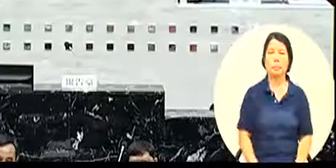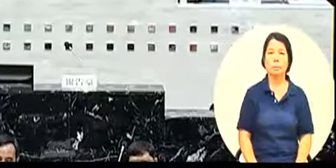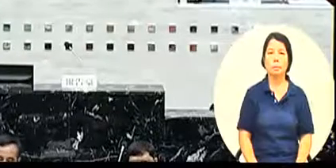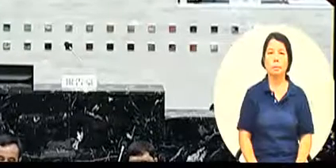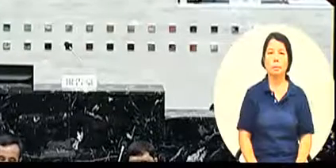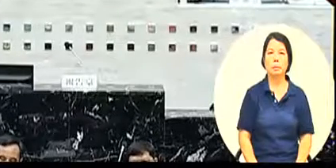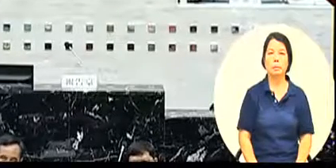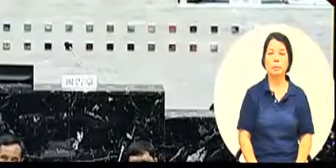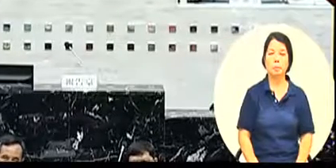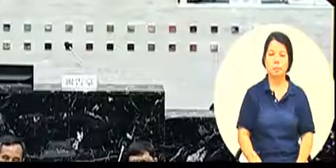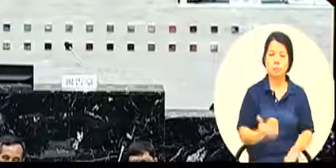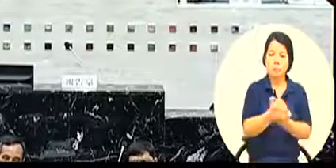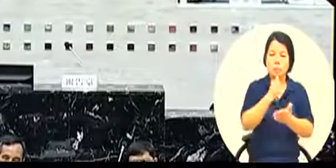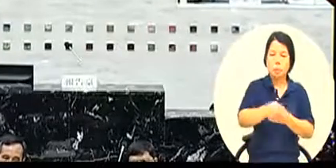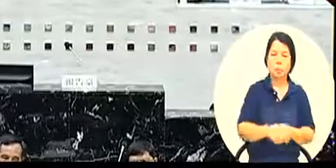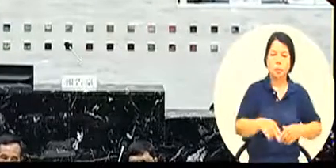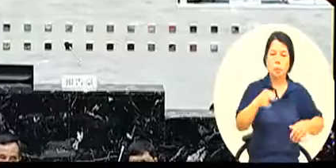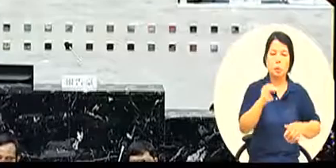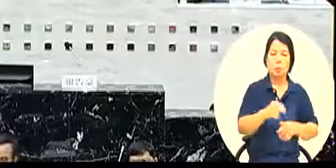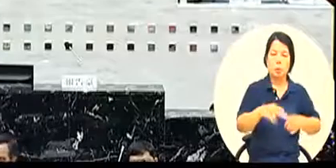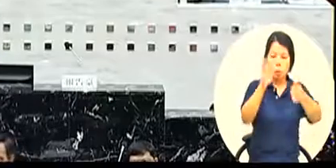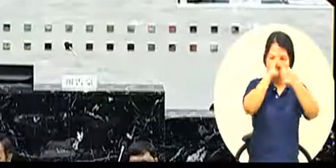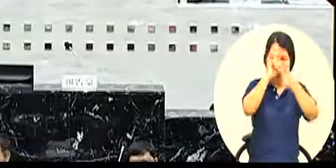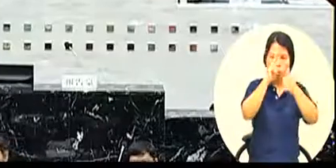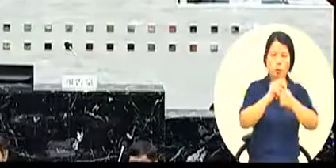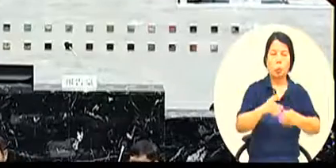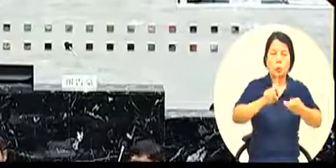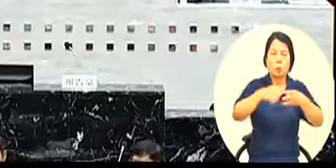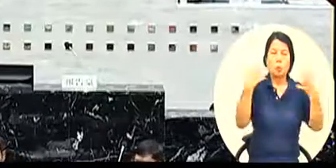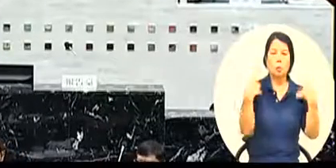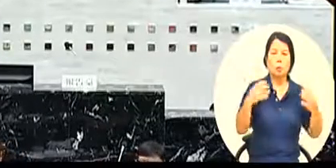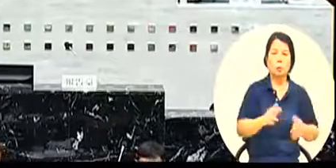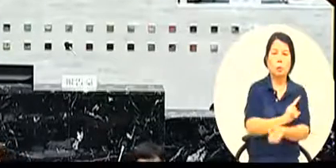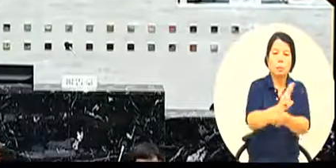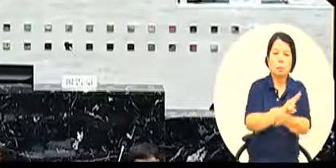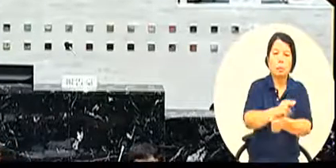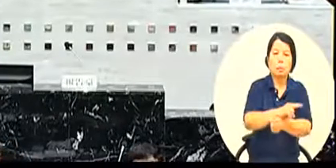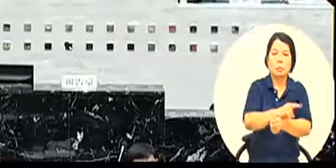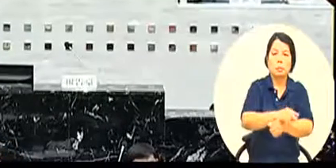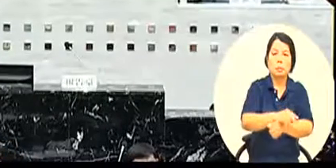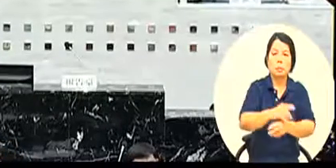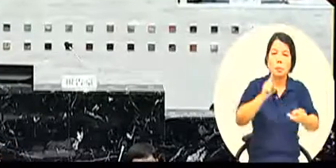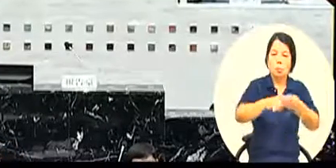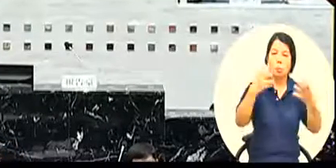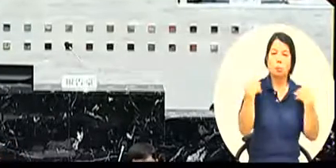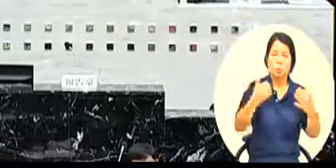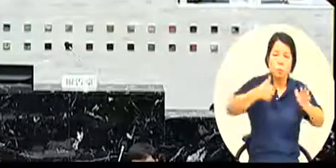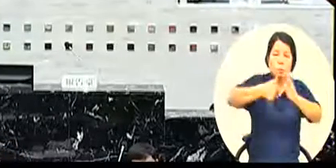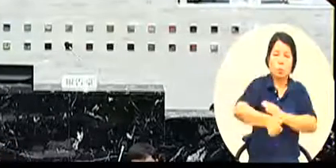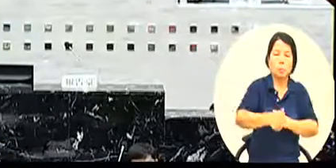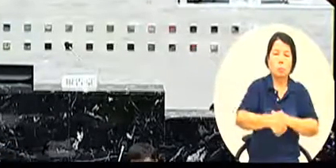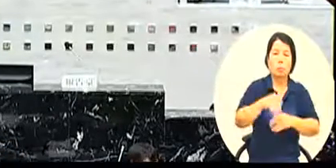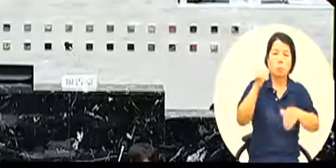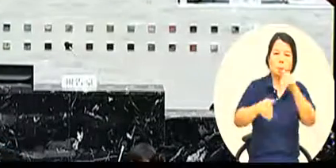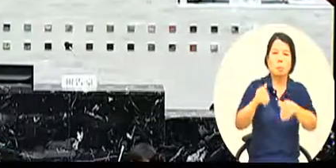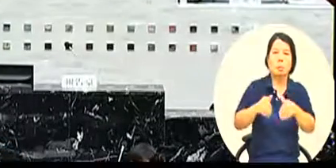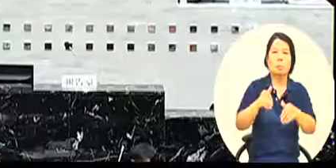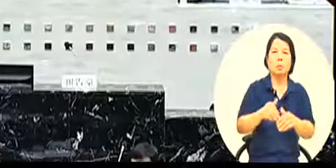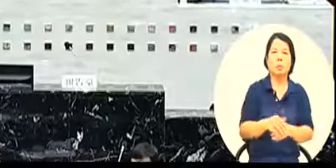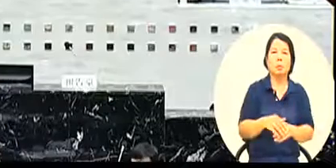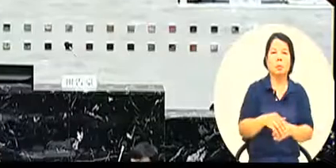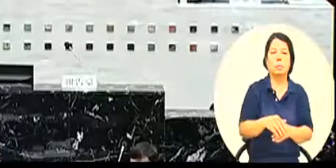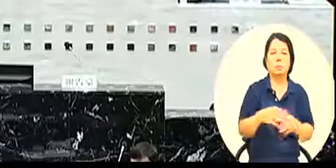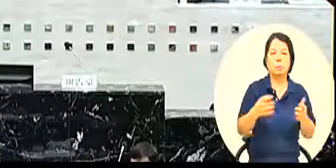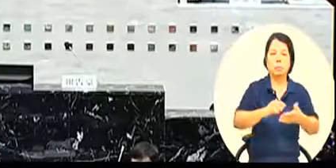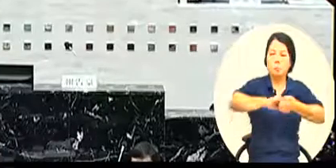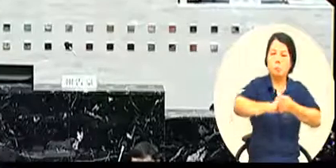是，请徐主任是不是进，请议事组林主任，进入表决的程序。